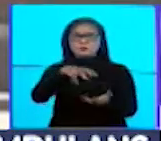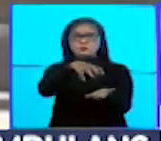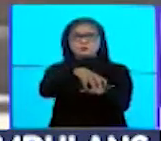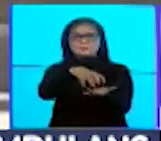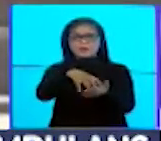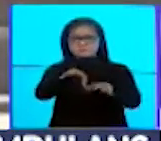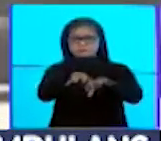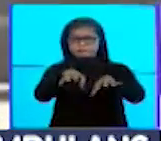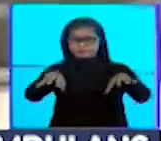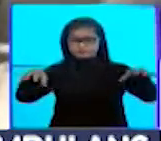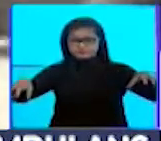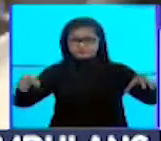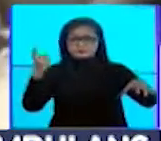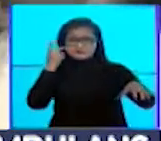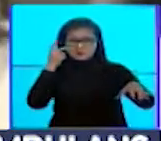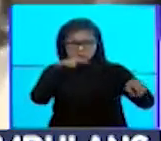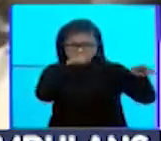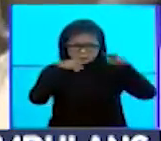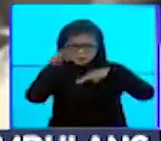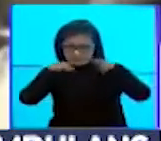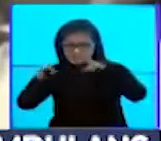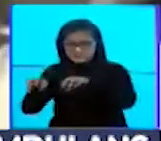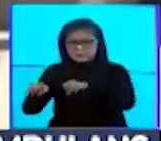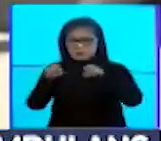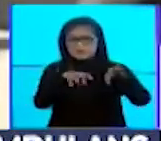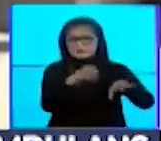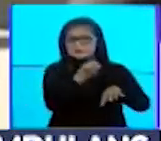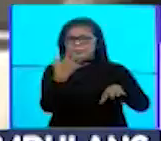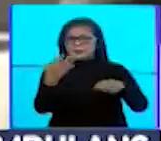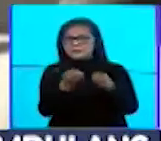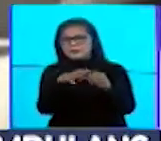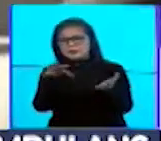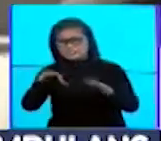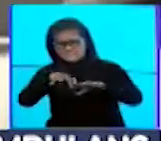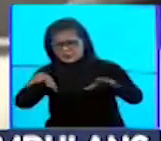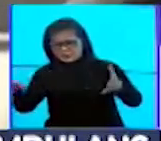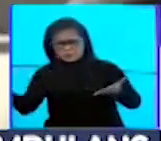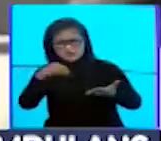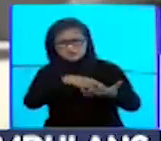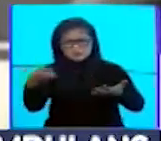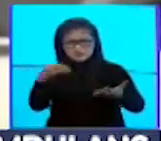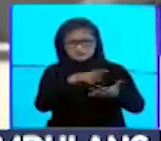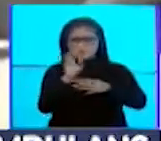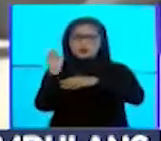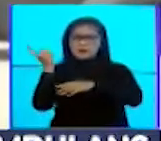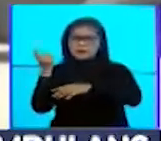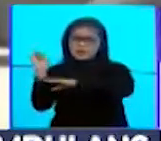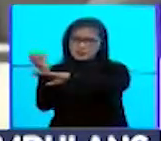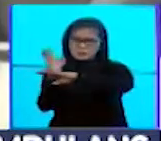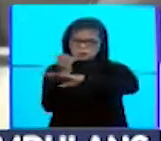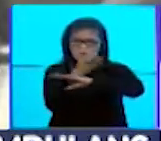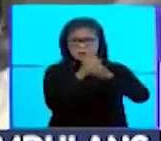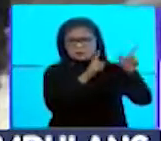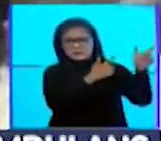dan evakuasi. Sejumlah barang tersebut kemudian dimasukkan ke dalam mobil ambulans milik Pangkalan TNI Angkatan Laut